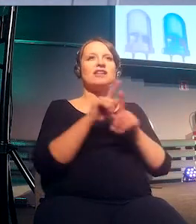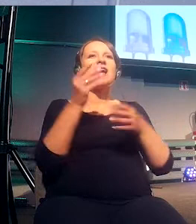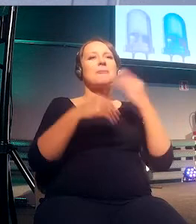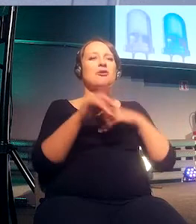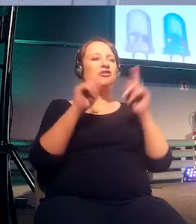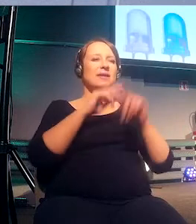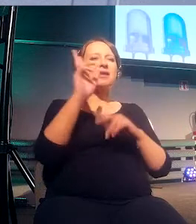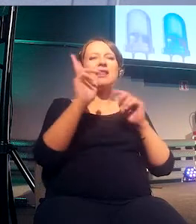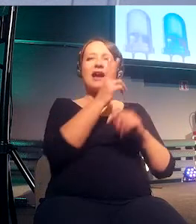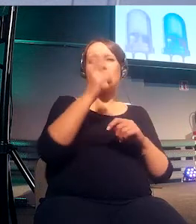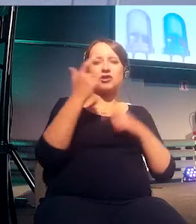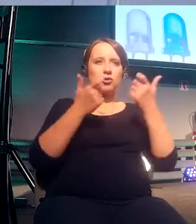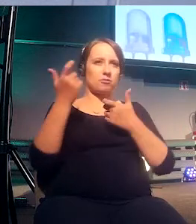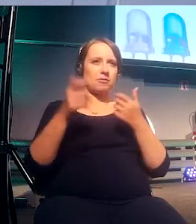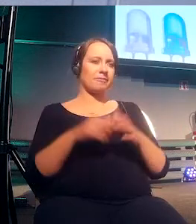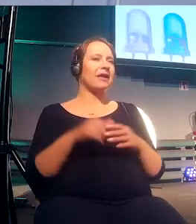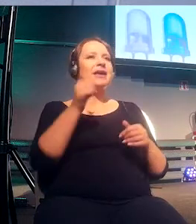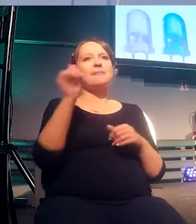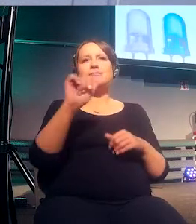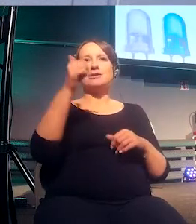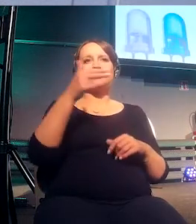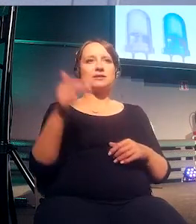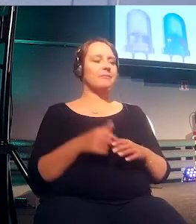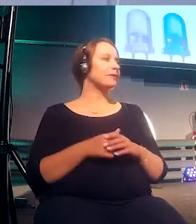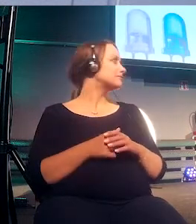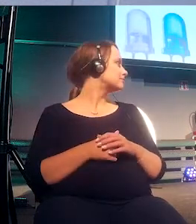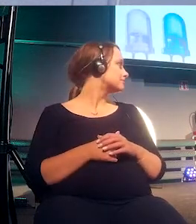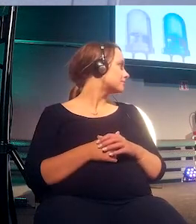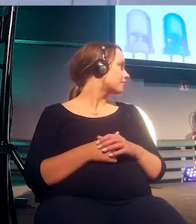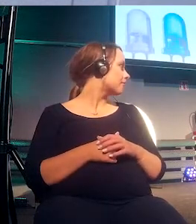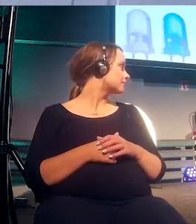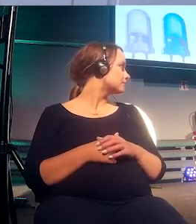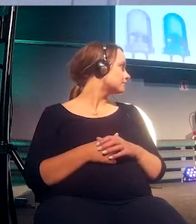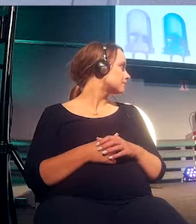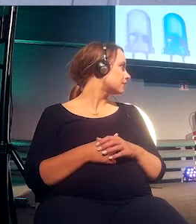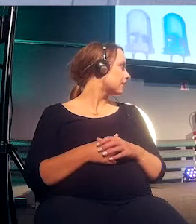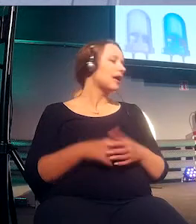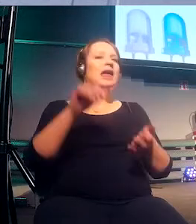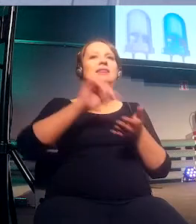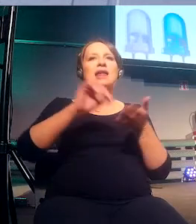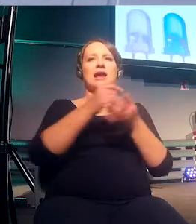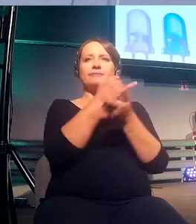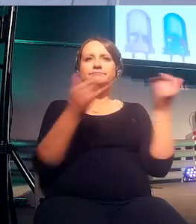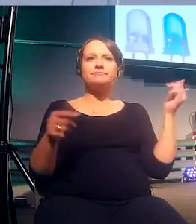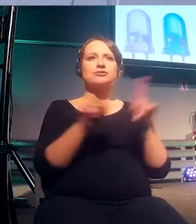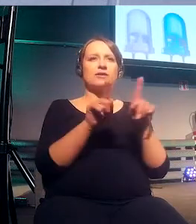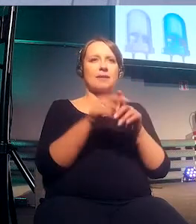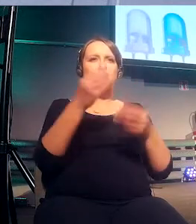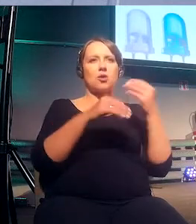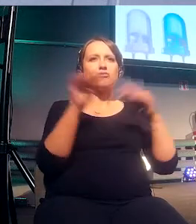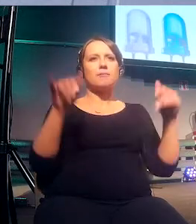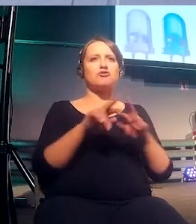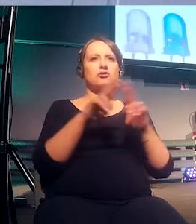każdego. Co to znaczy? Pierwszy temat jest taki, że na różnych rynkach ten sam produkt może być wykorzystywany przez